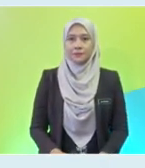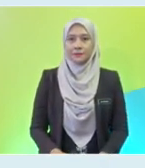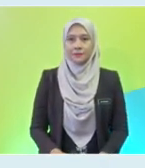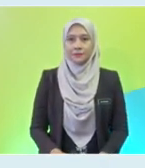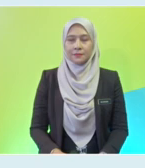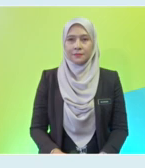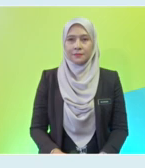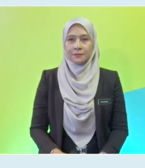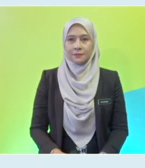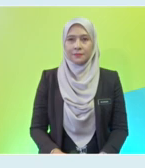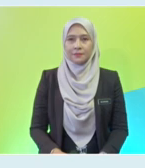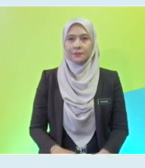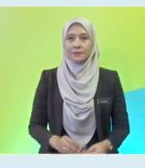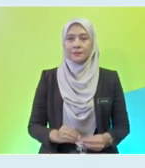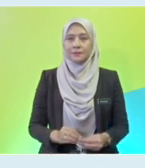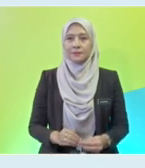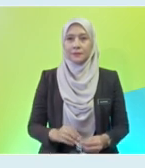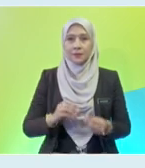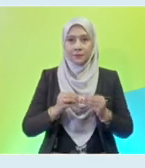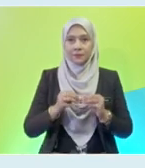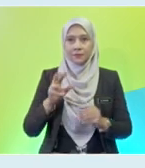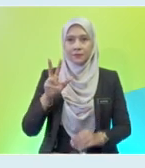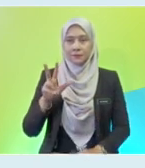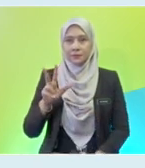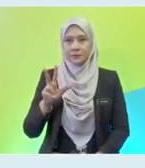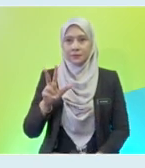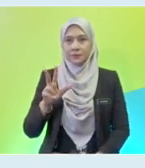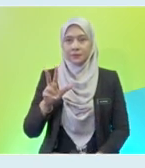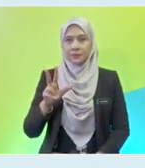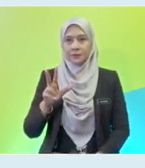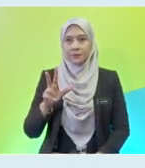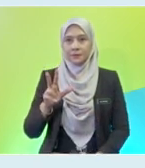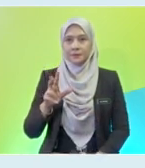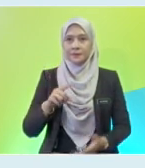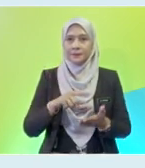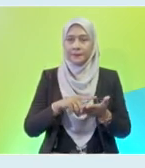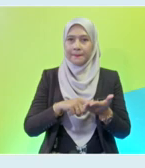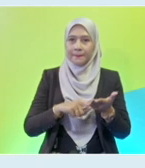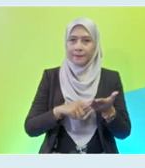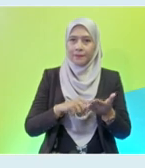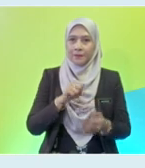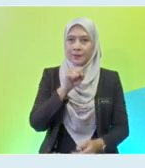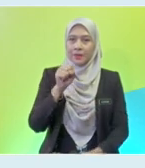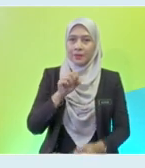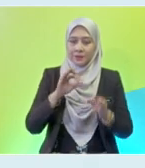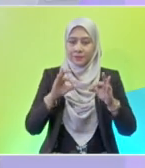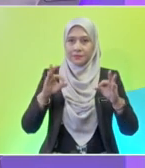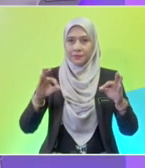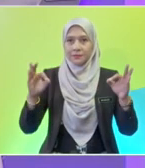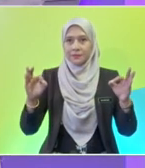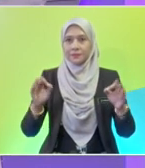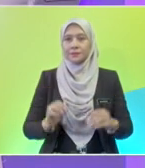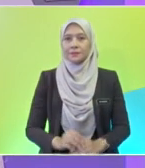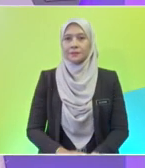itu adalah ujian untuk ion sulfat bukan ion klorida jadi sebab itulah jawabannya